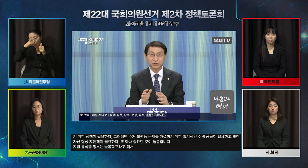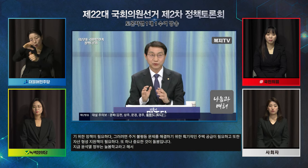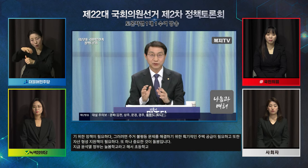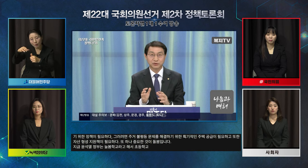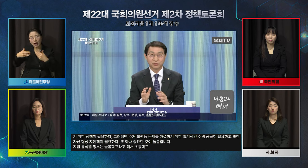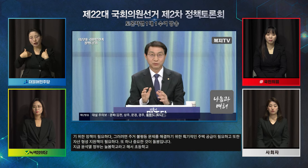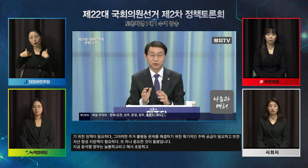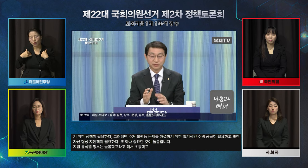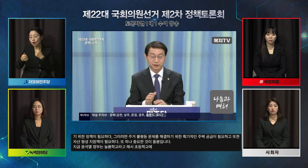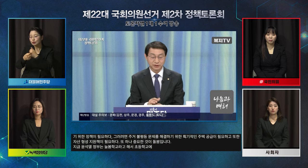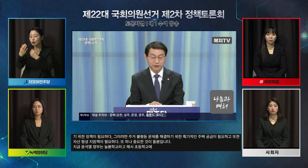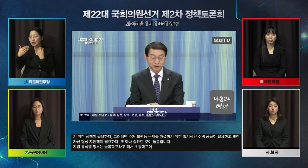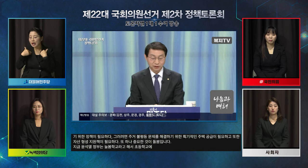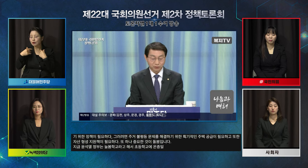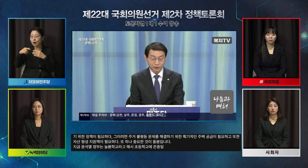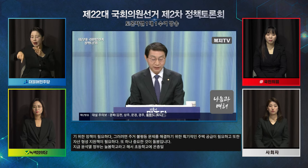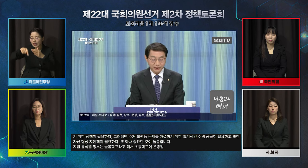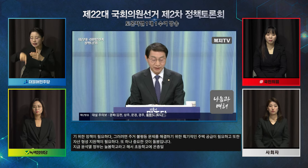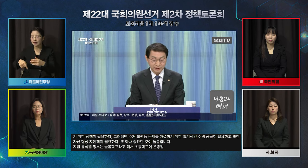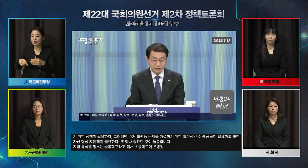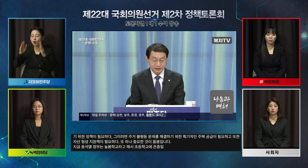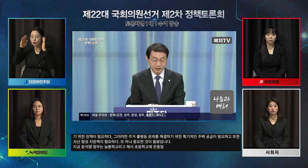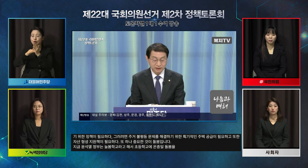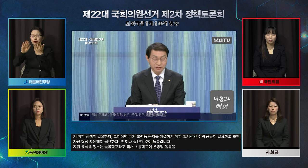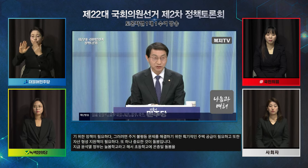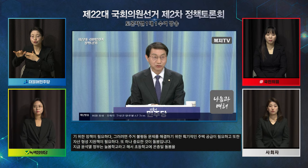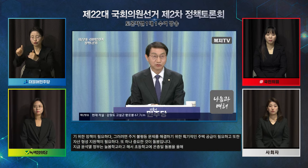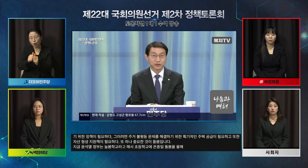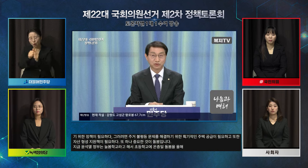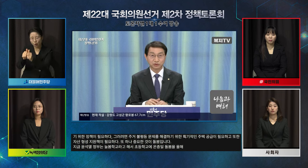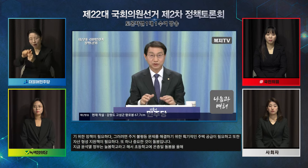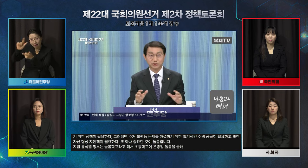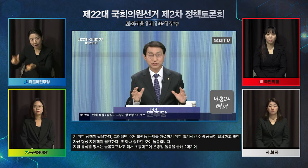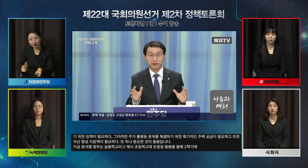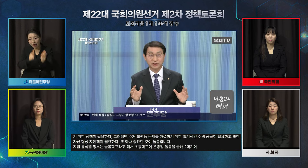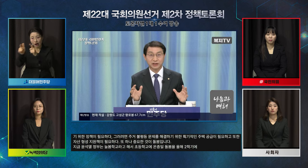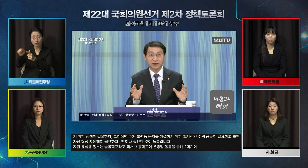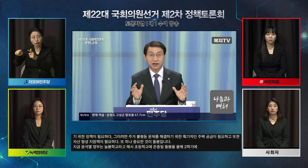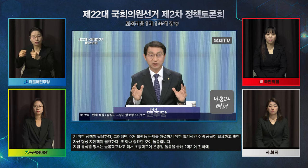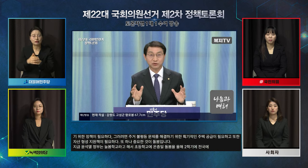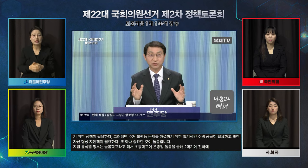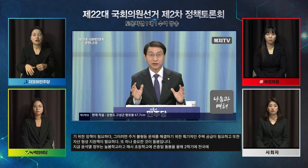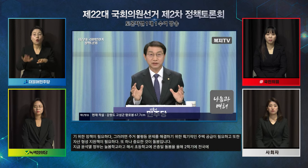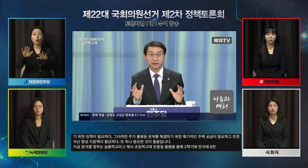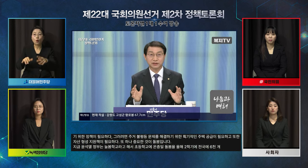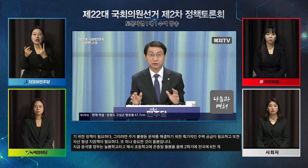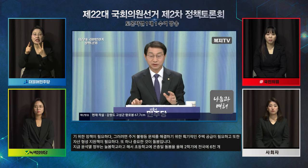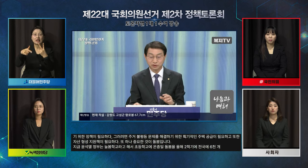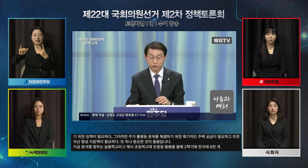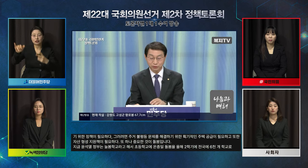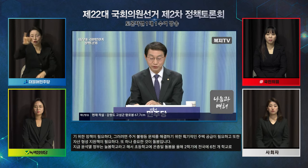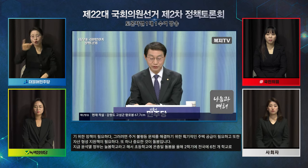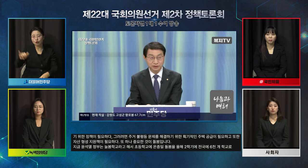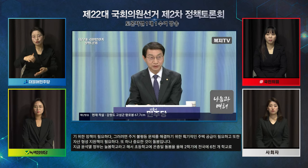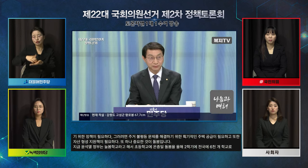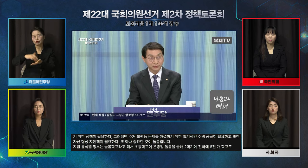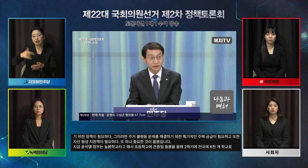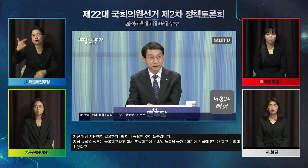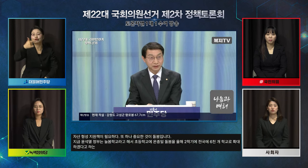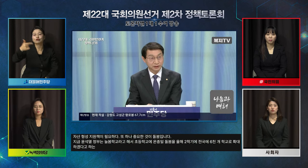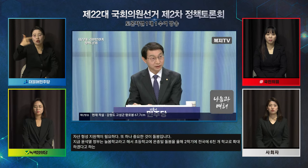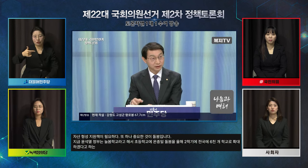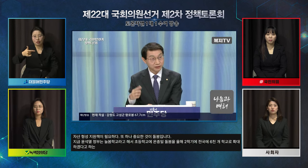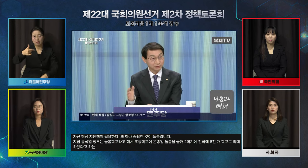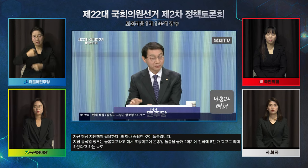온종일 돌봄을 올해 2학기에 전국에 6천 개 학교로 확대하겠다고 하는 속도전을 지금